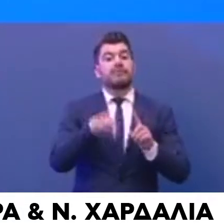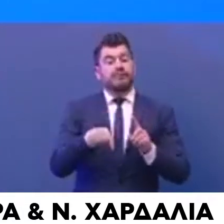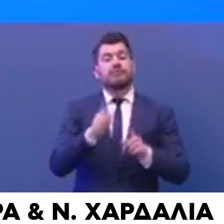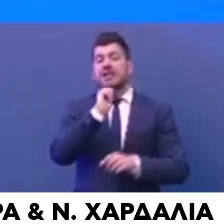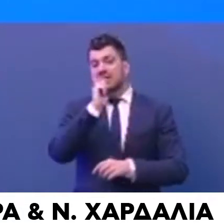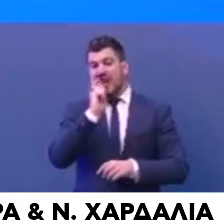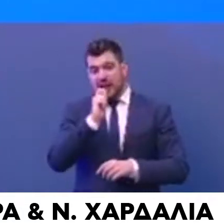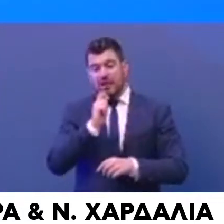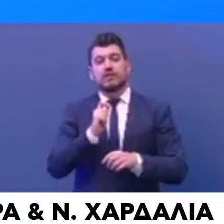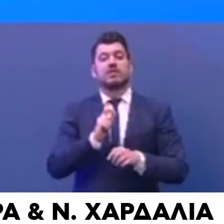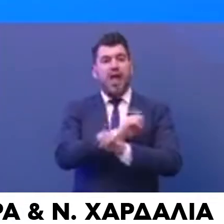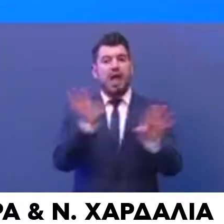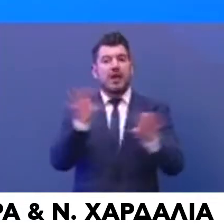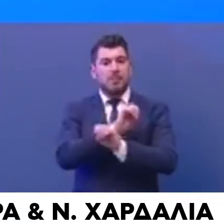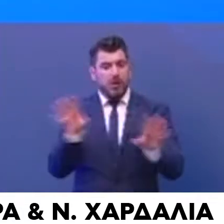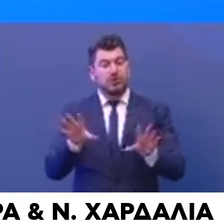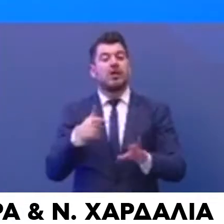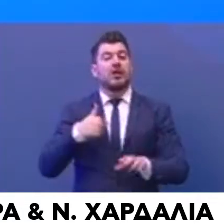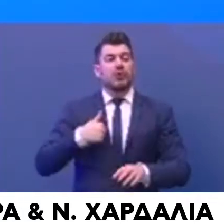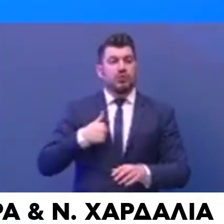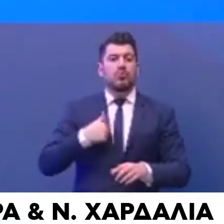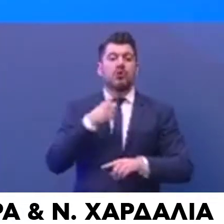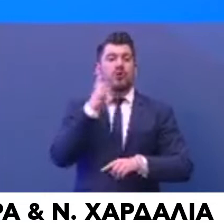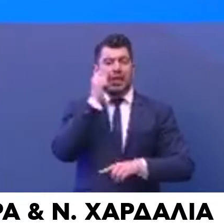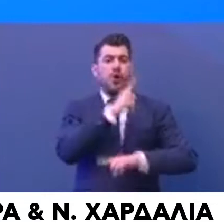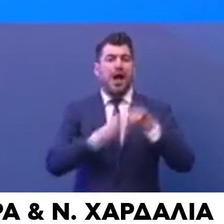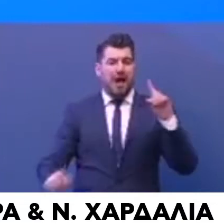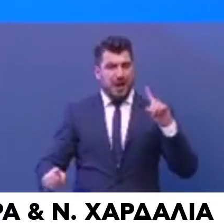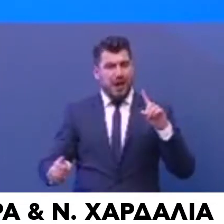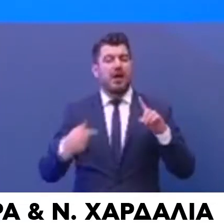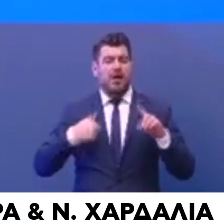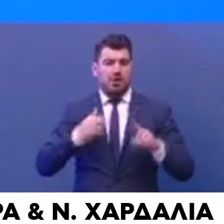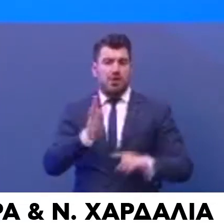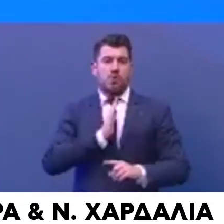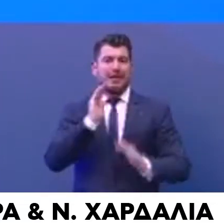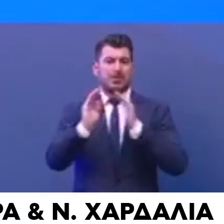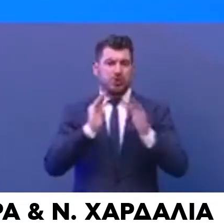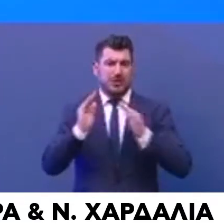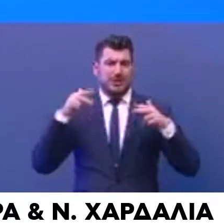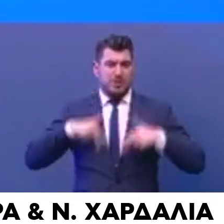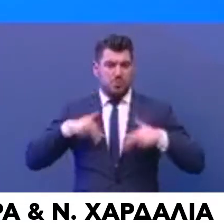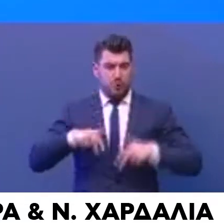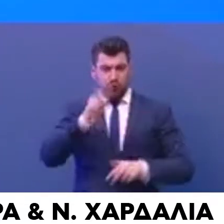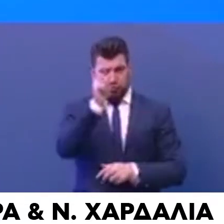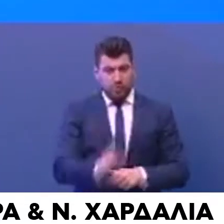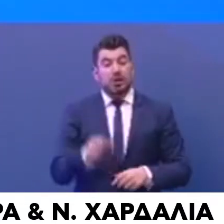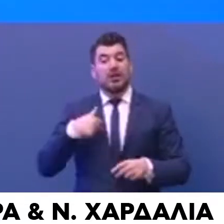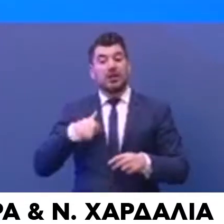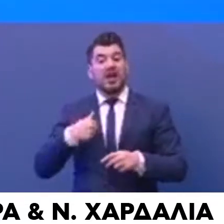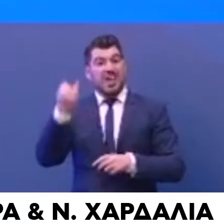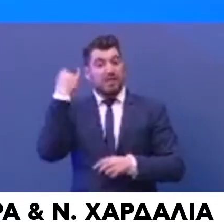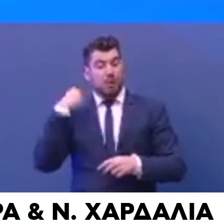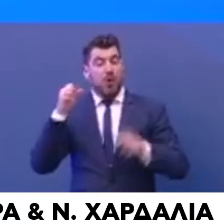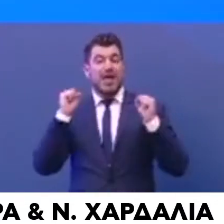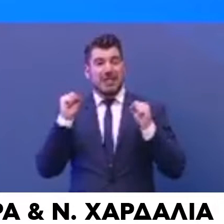Υφυπουργού Προστασίας του Πολίτη, αρμόδιο για την πολιτική προστασία και τη διαχείριση κρίσεων κ. Νίκου Χαρδαλιά, του Υφυπουργού Υγείας κ.